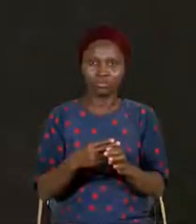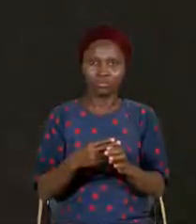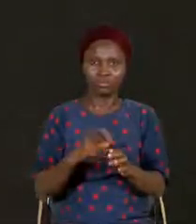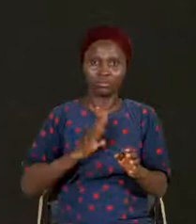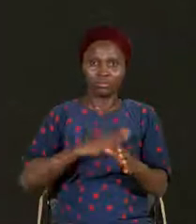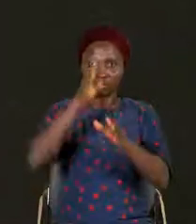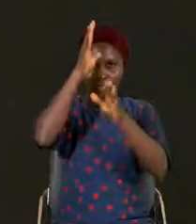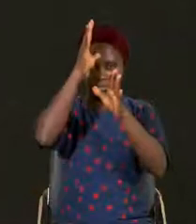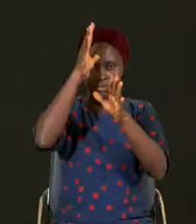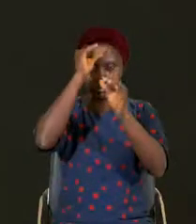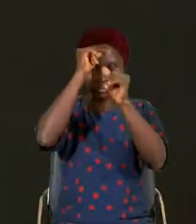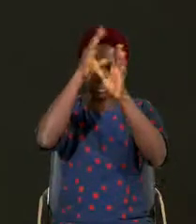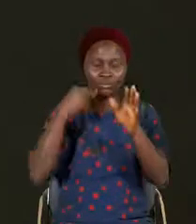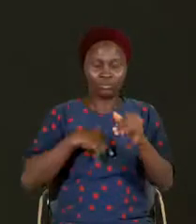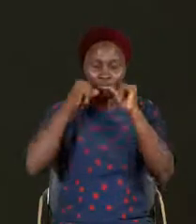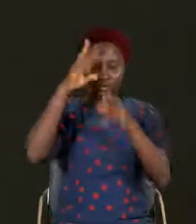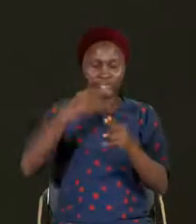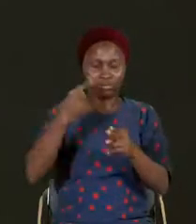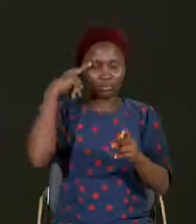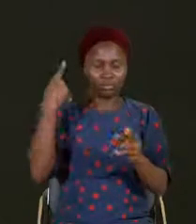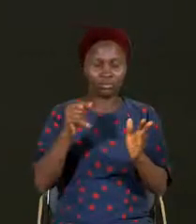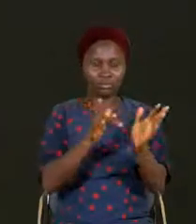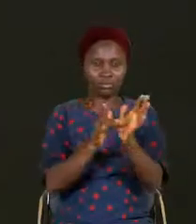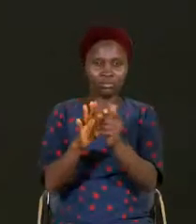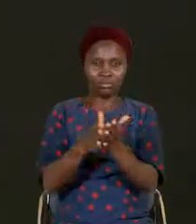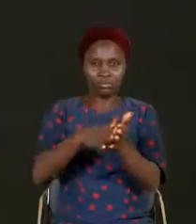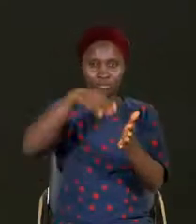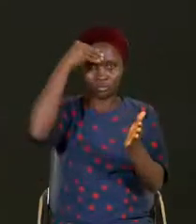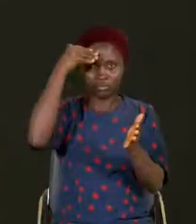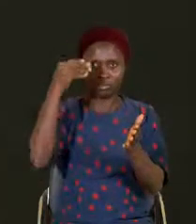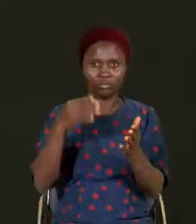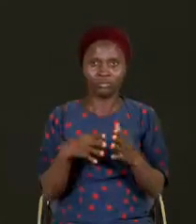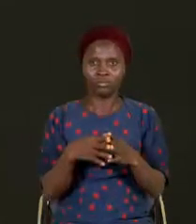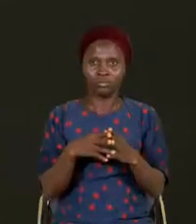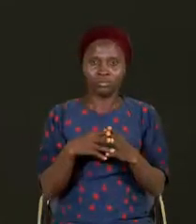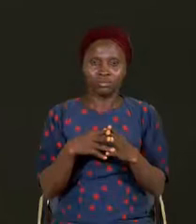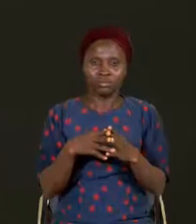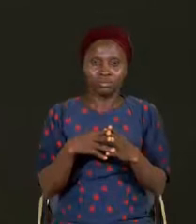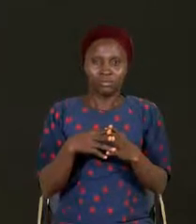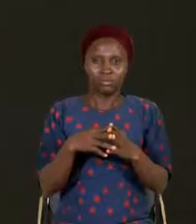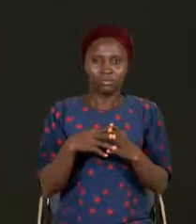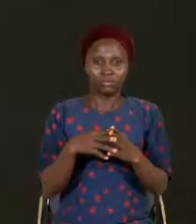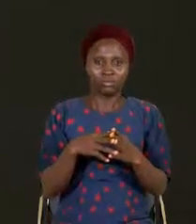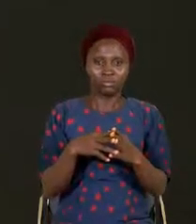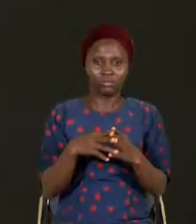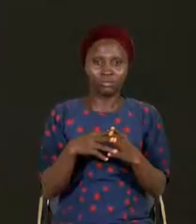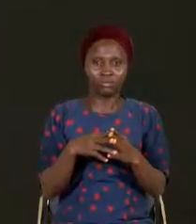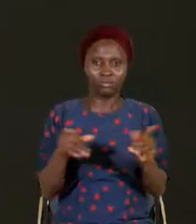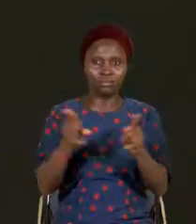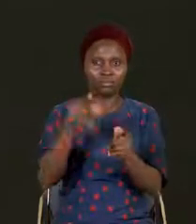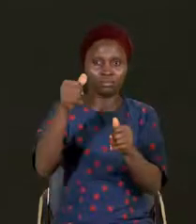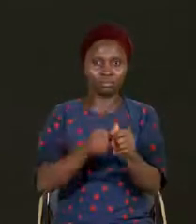soir, nous bénissons ton nom pour l'étude biblique. Nous prions, Seigneur, que l'étude d'aujourd'hui,